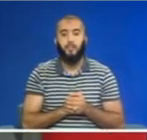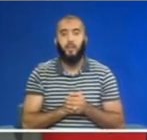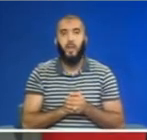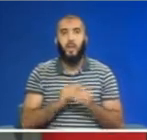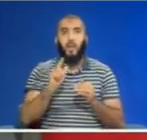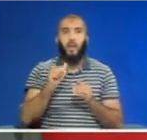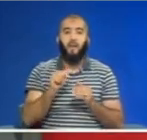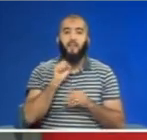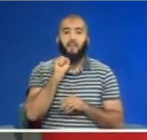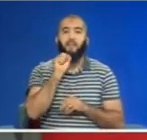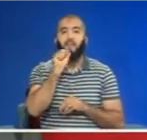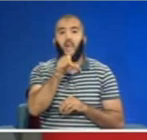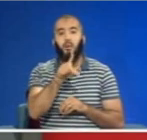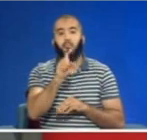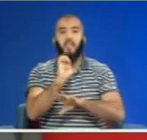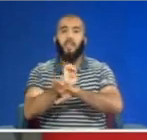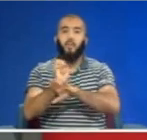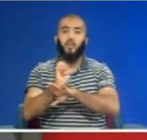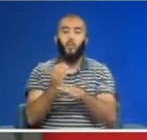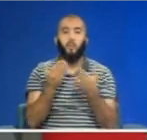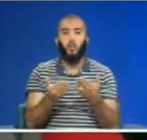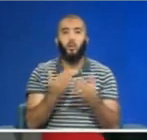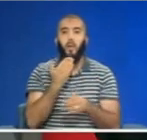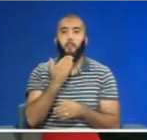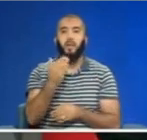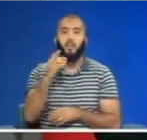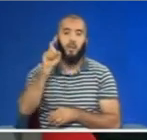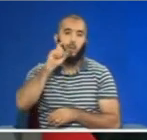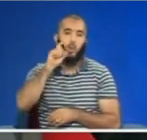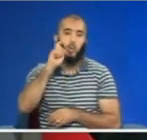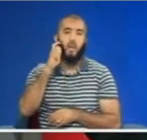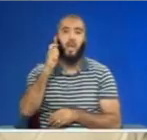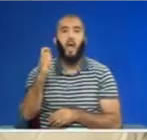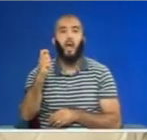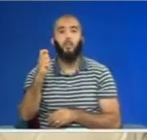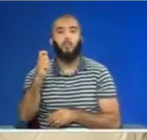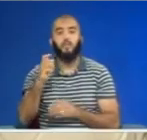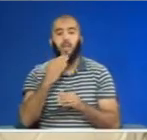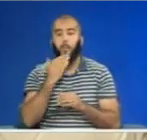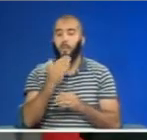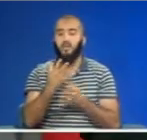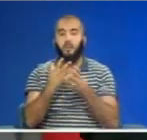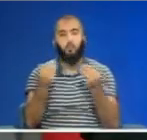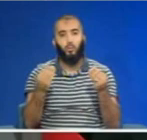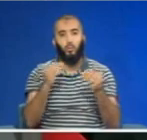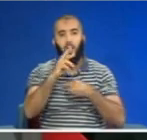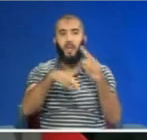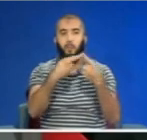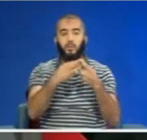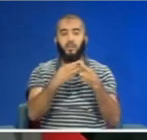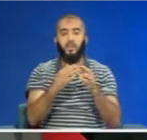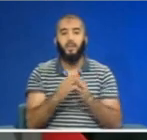ونهاية هذا العدد، شكرا لكم شيخنا أبو عبد السلام. هذه الإجابات لإخواننا وأخواتنا،